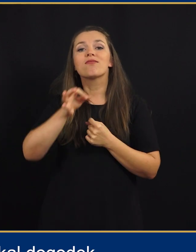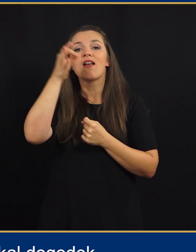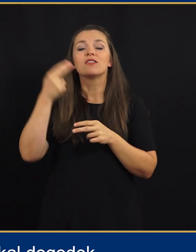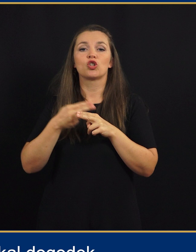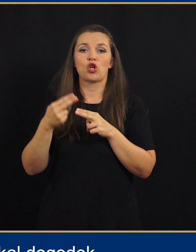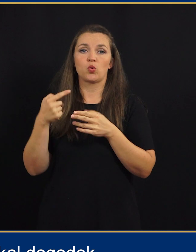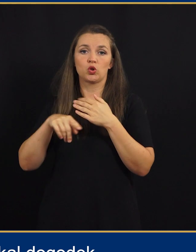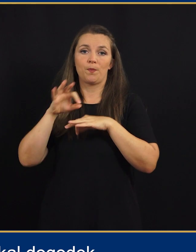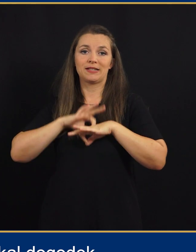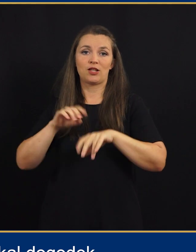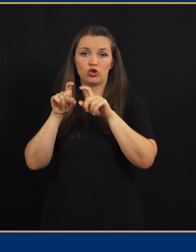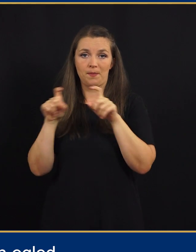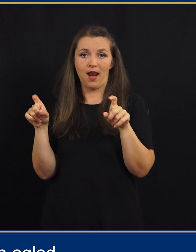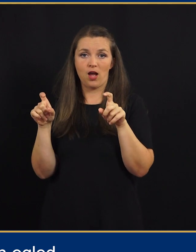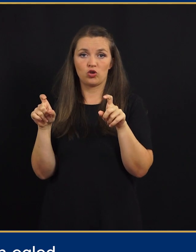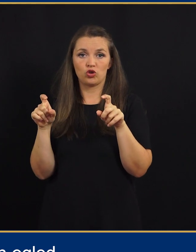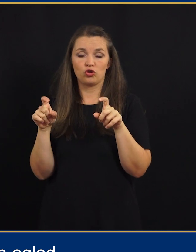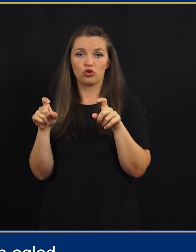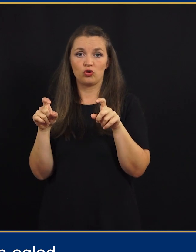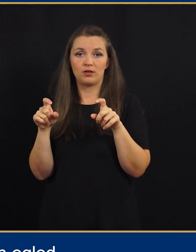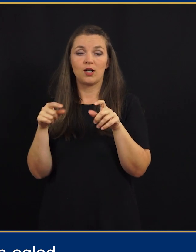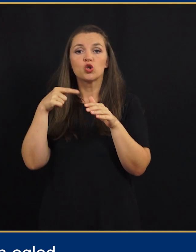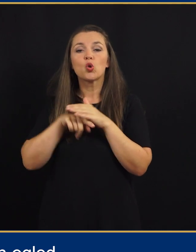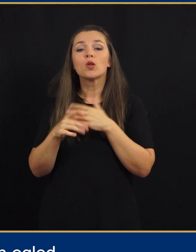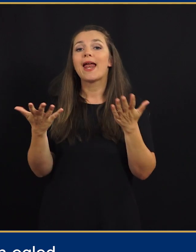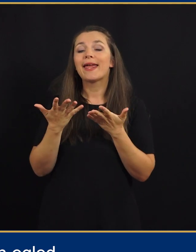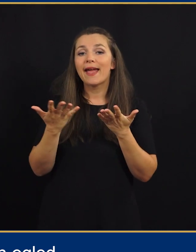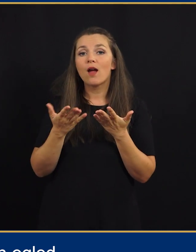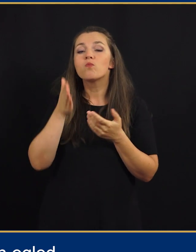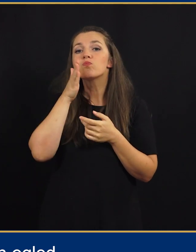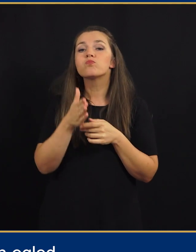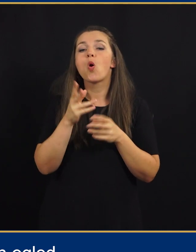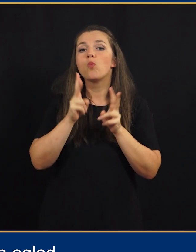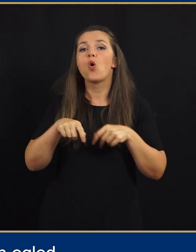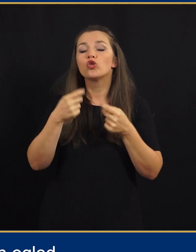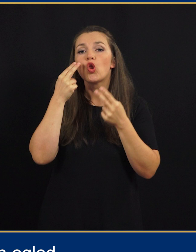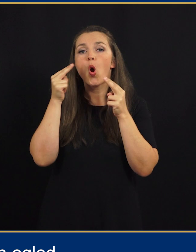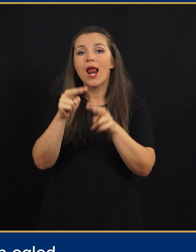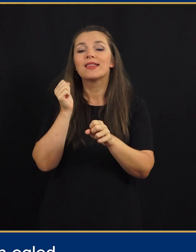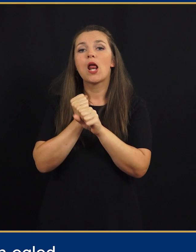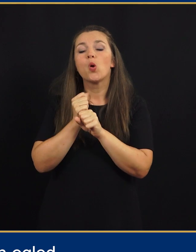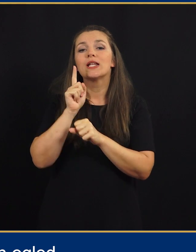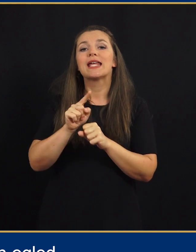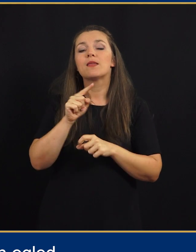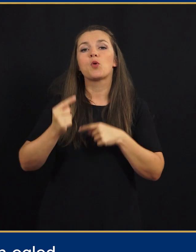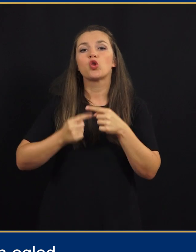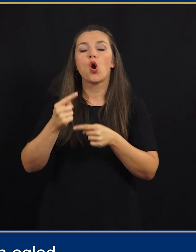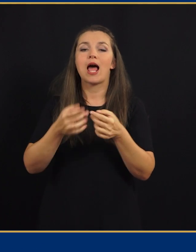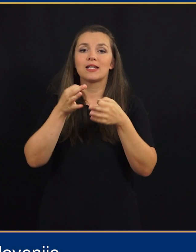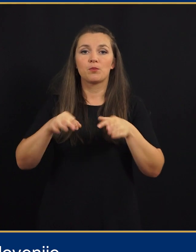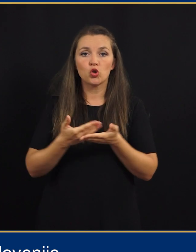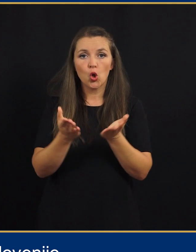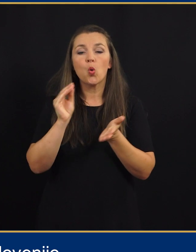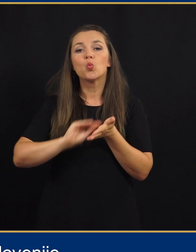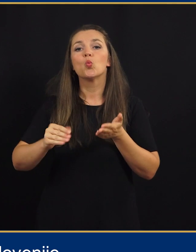državnosti v predsedniški palači, v okviru katerega bo omogočen ogled delovnih in protokolarnih prostorov